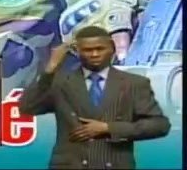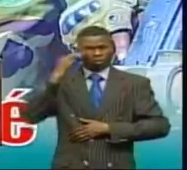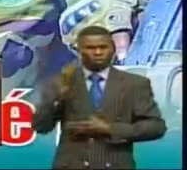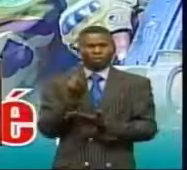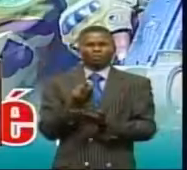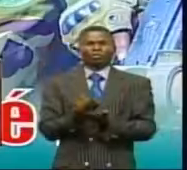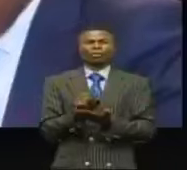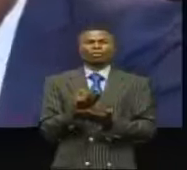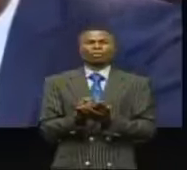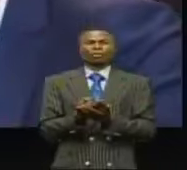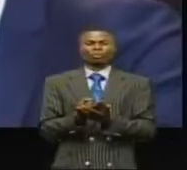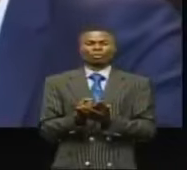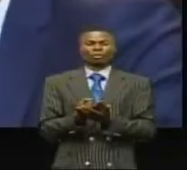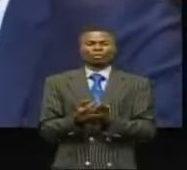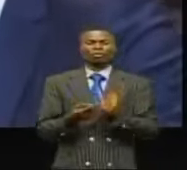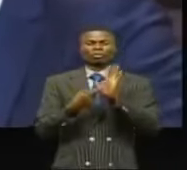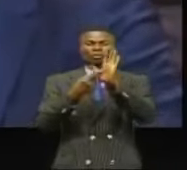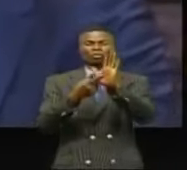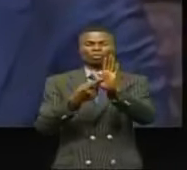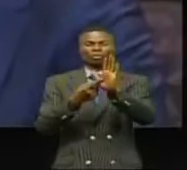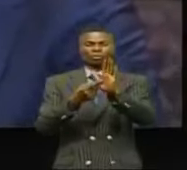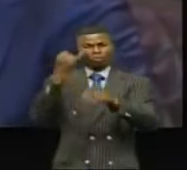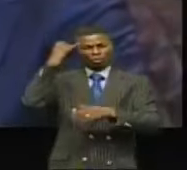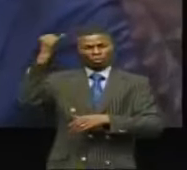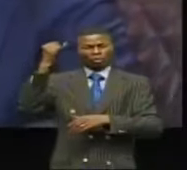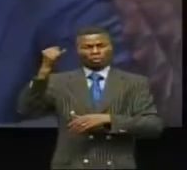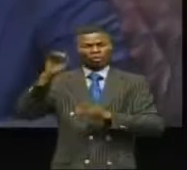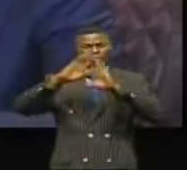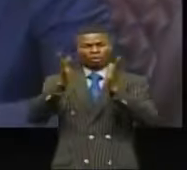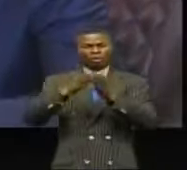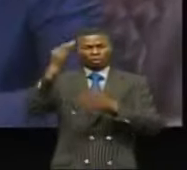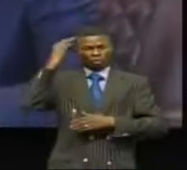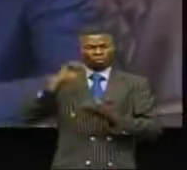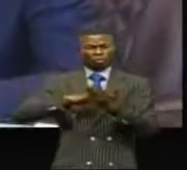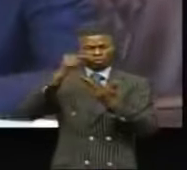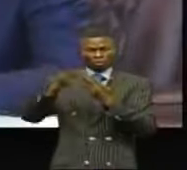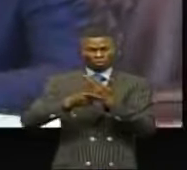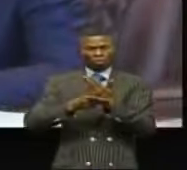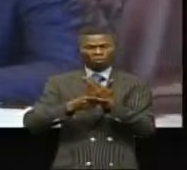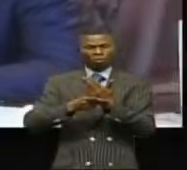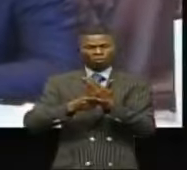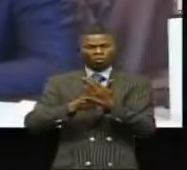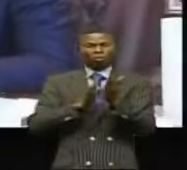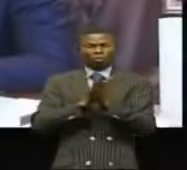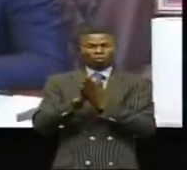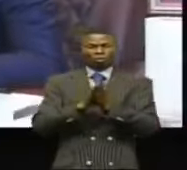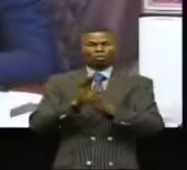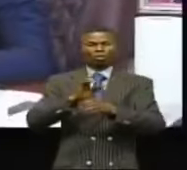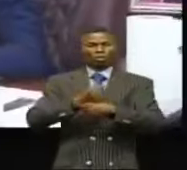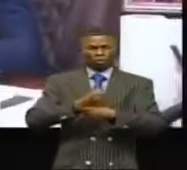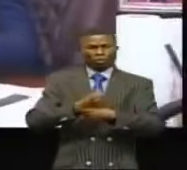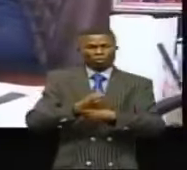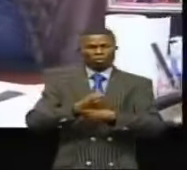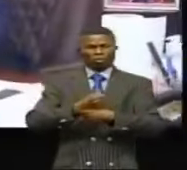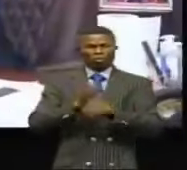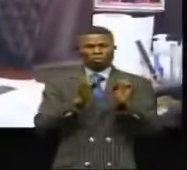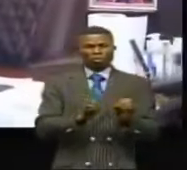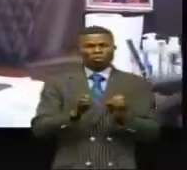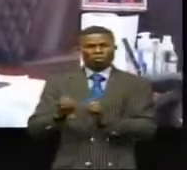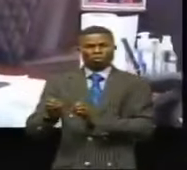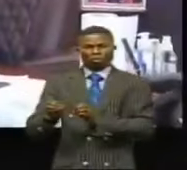Finances a présenté à l'attention du Conseil le projet de décret portant création, organisation